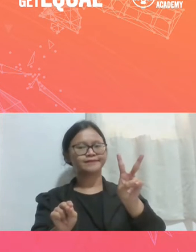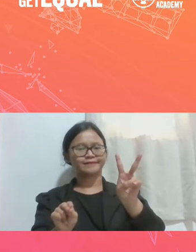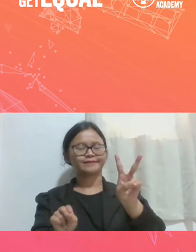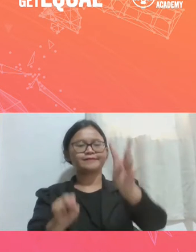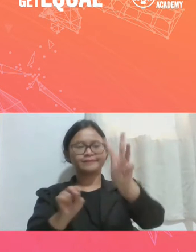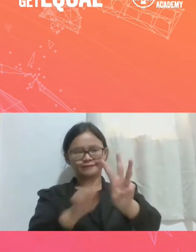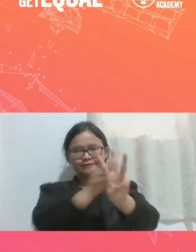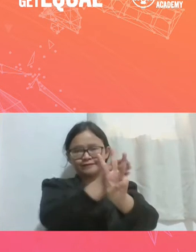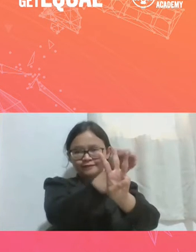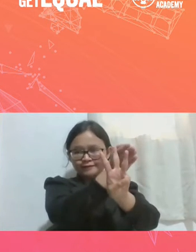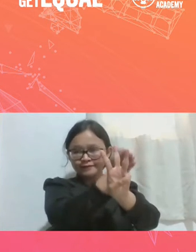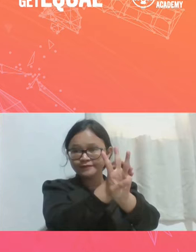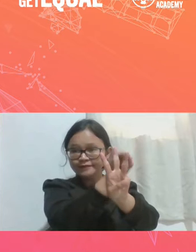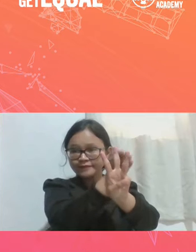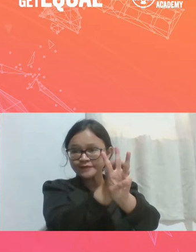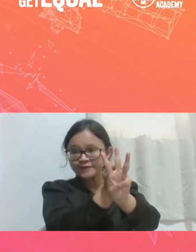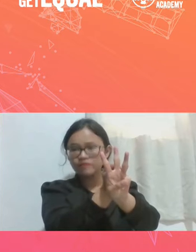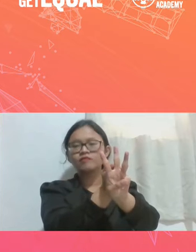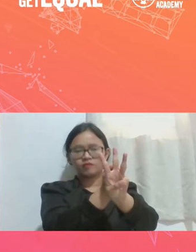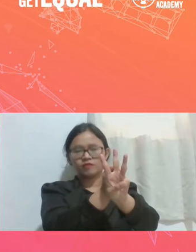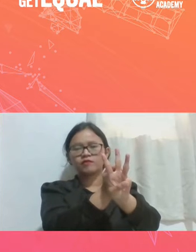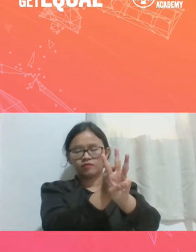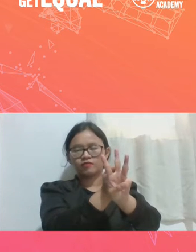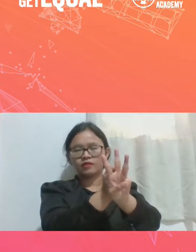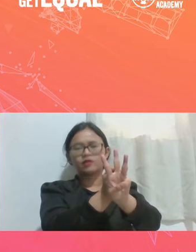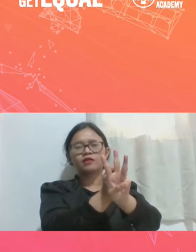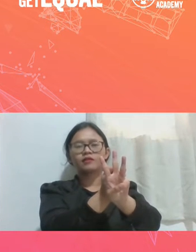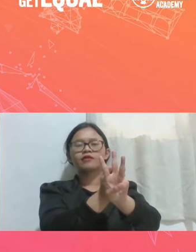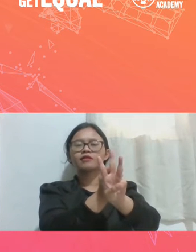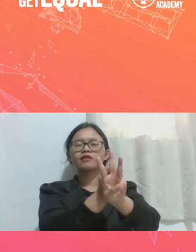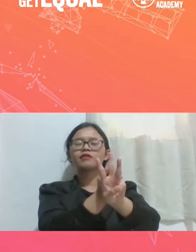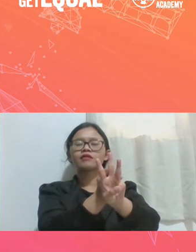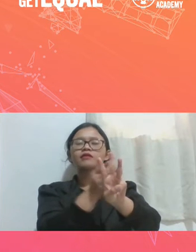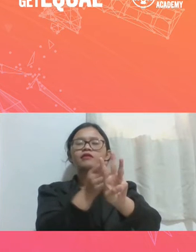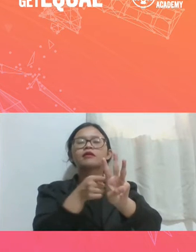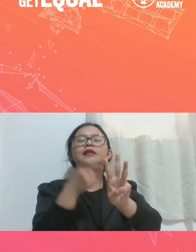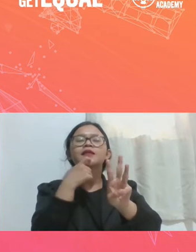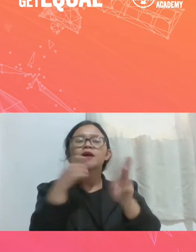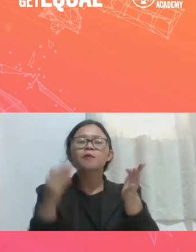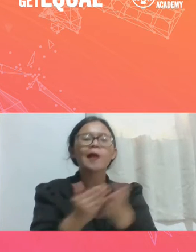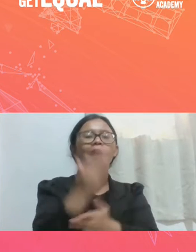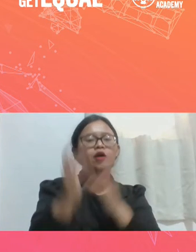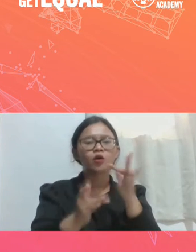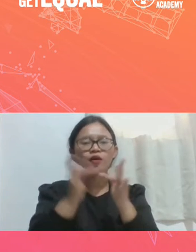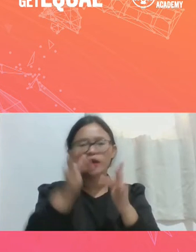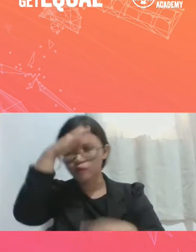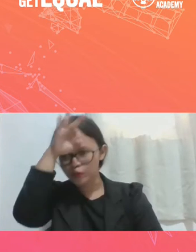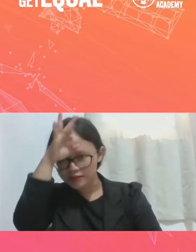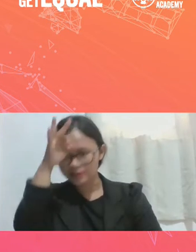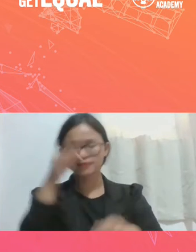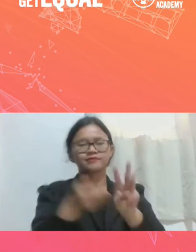Bapak AKP Langgeng Otomo dari Tindak Pidana Siber Mabes Polri,